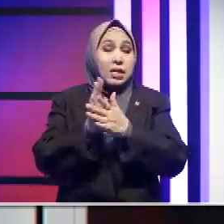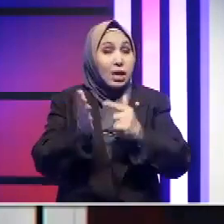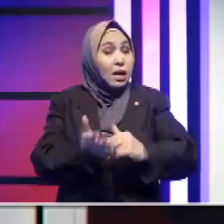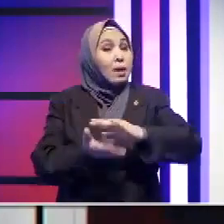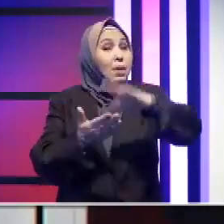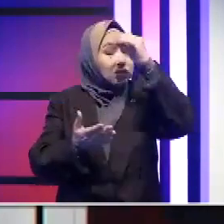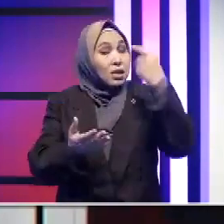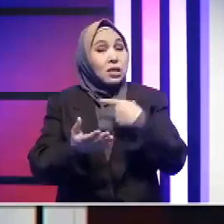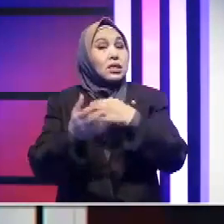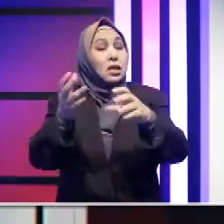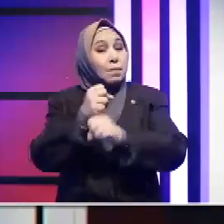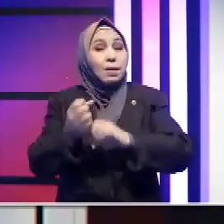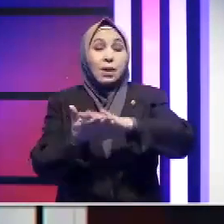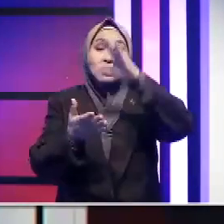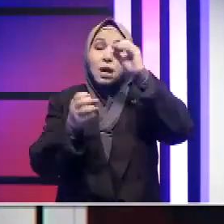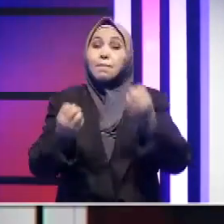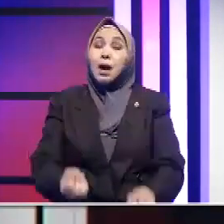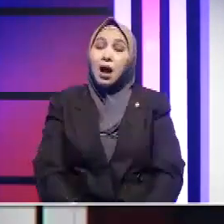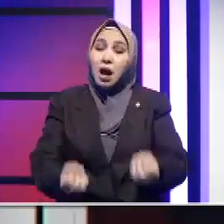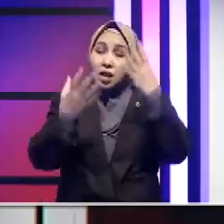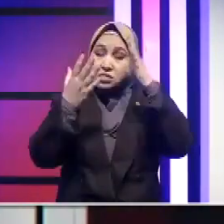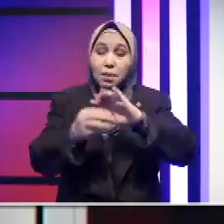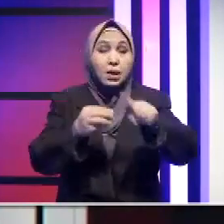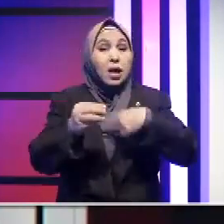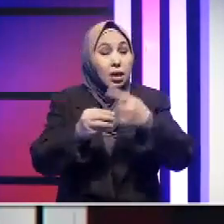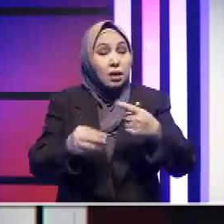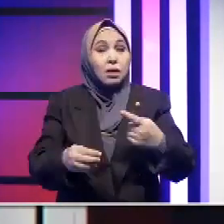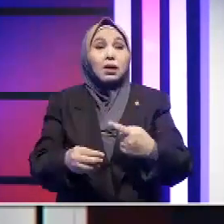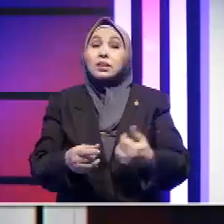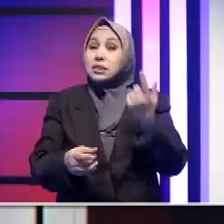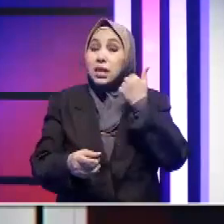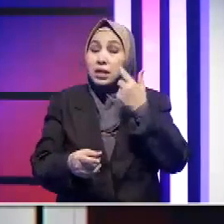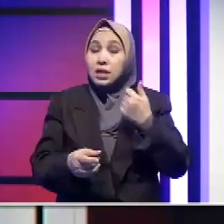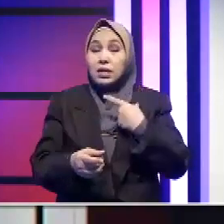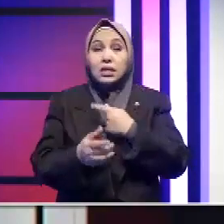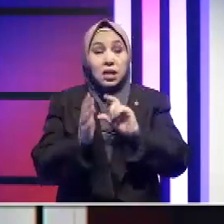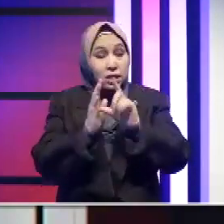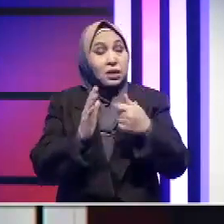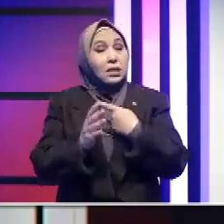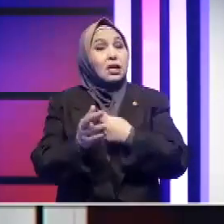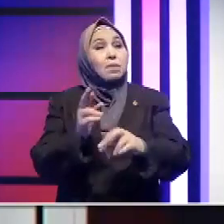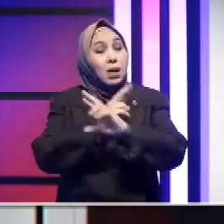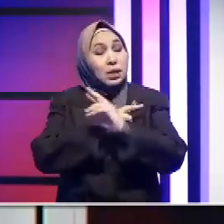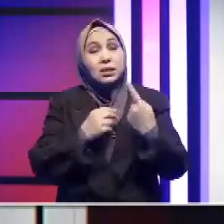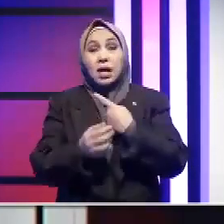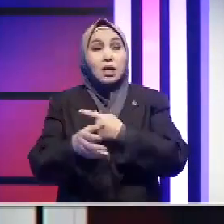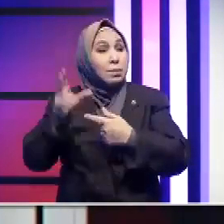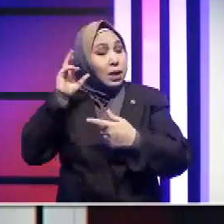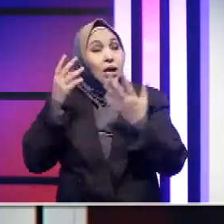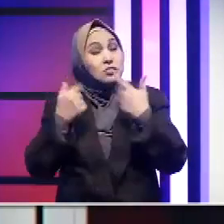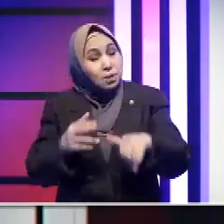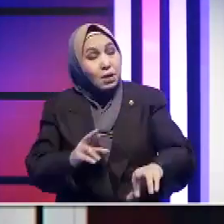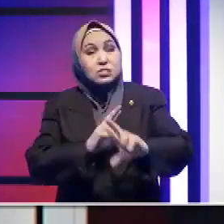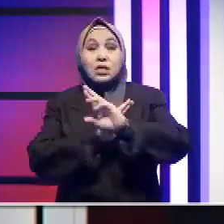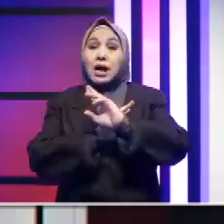dan kita dapat belajar banyak perkara daripada Kyle sebentar tadi kita sebentar lagi akan melihat kita akan mendengar server